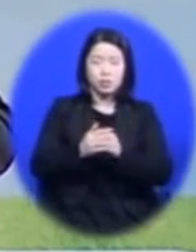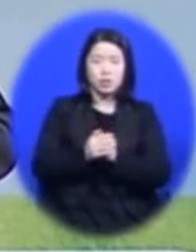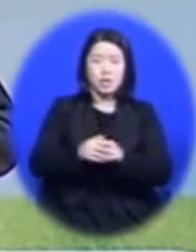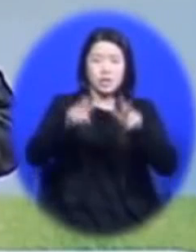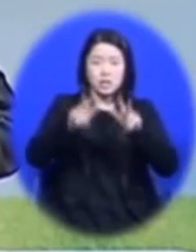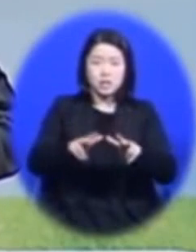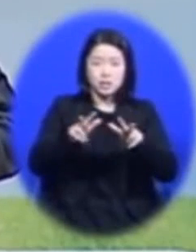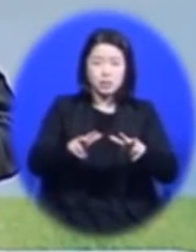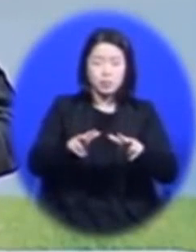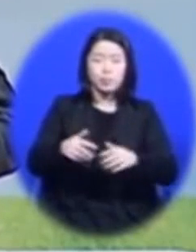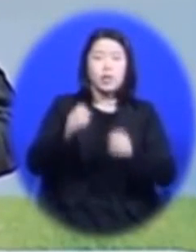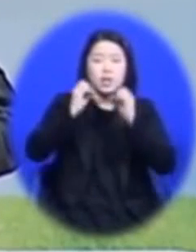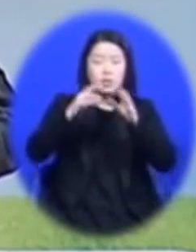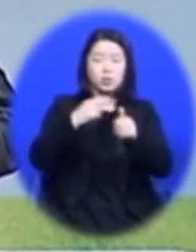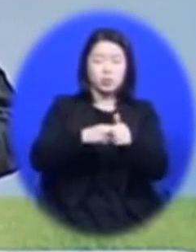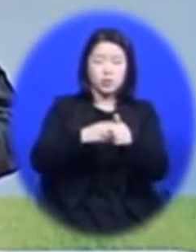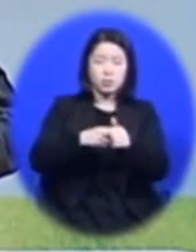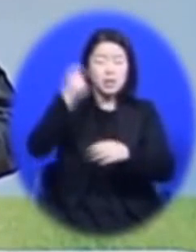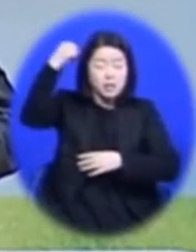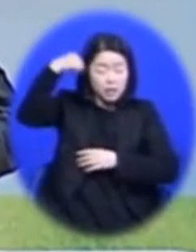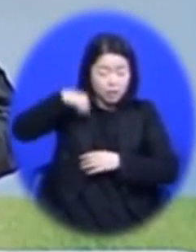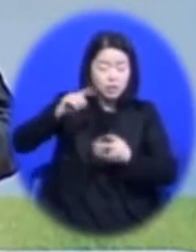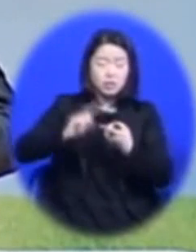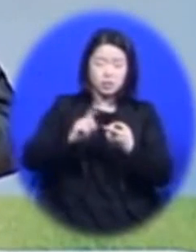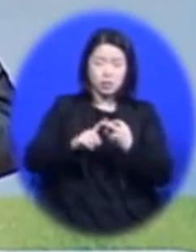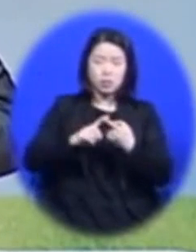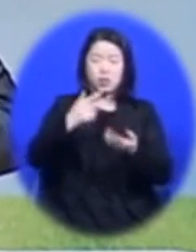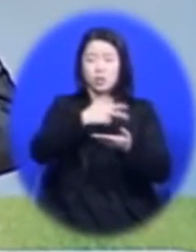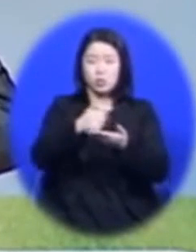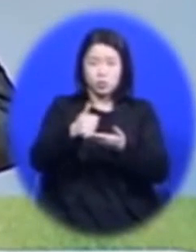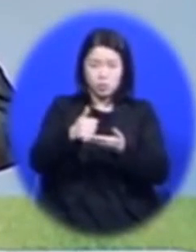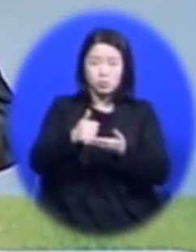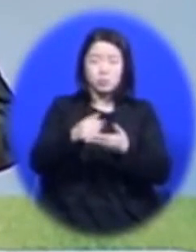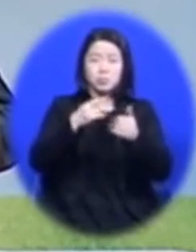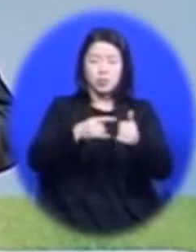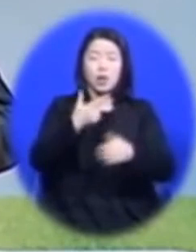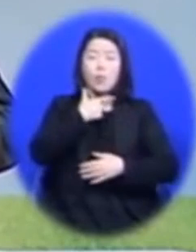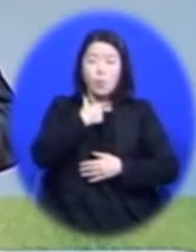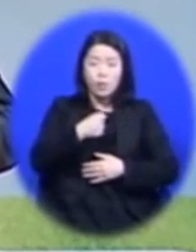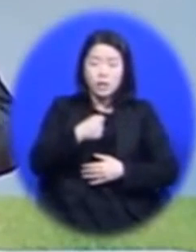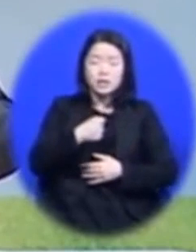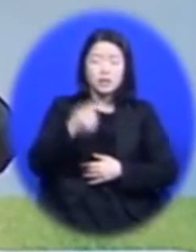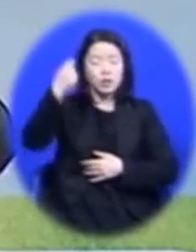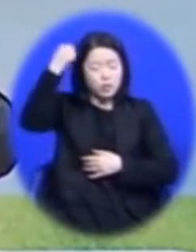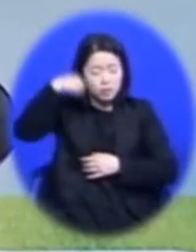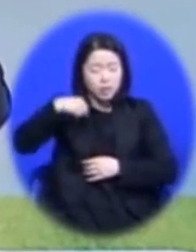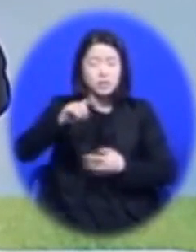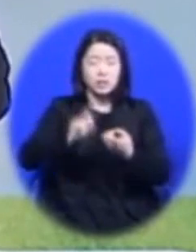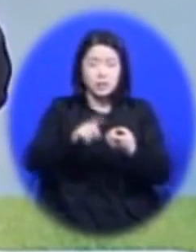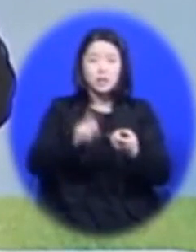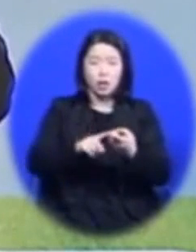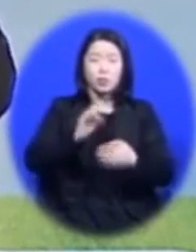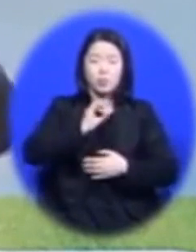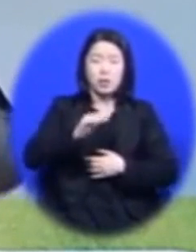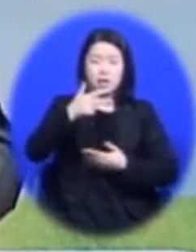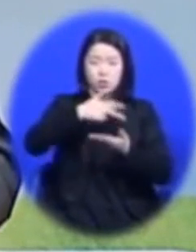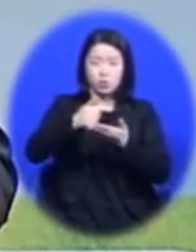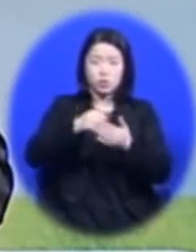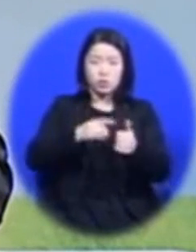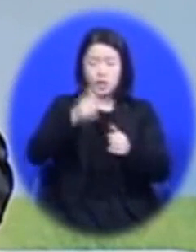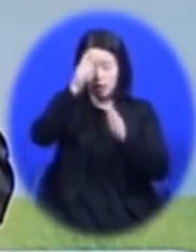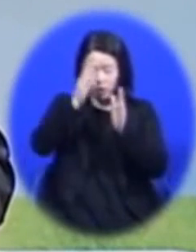지금 전도사님이 그저 느껴지는 대로 주님이 전도사님에게 원하신다고 느껴지는 그대로만 주님께